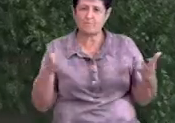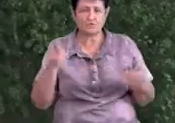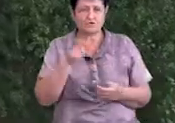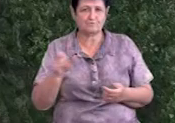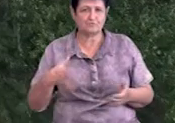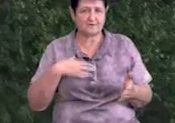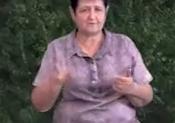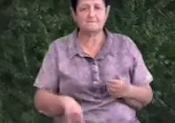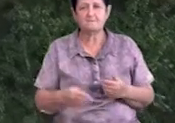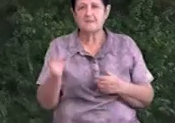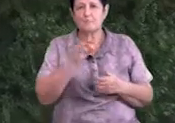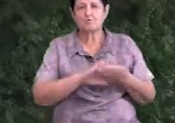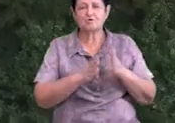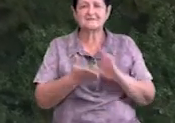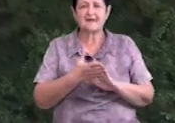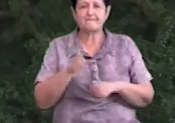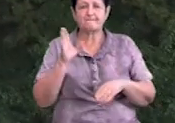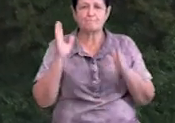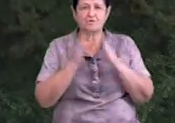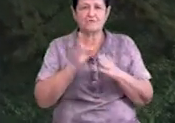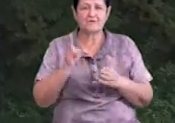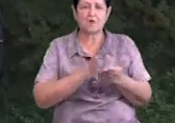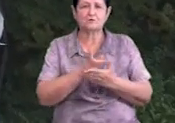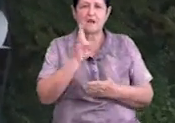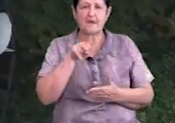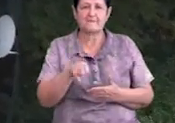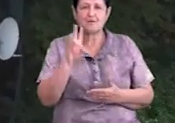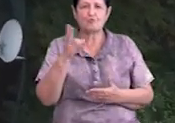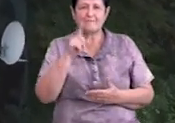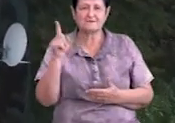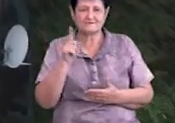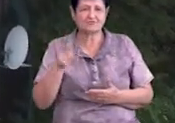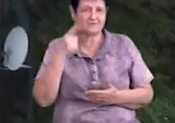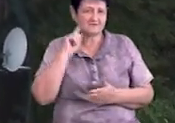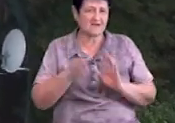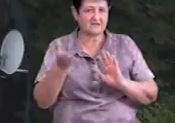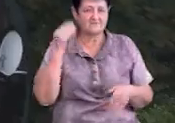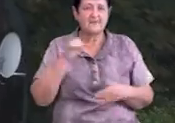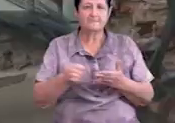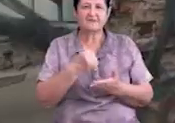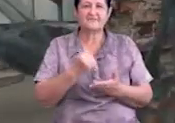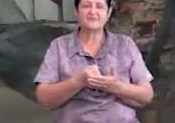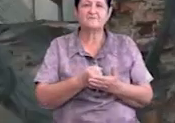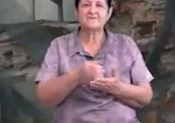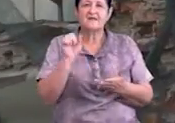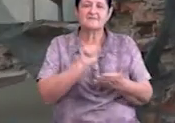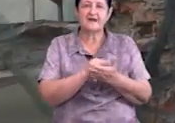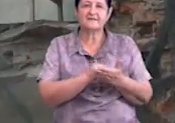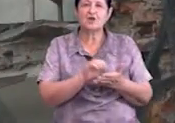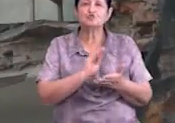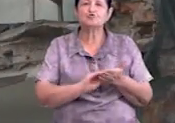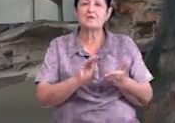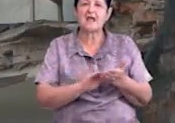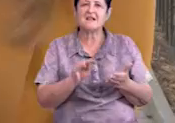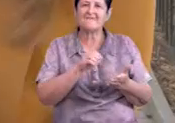Про стан будівлі в КП «Новозаводське», яке її обслуговувало, знали давно. Це підтверджують дані з журналів обліку, каже прес-секретарка